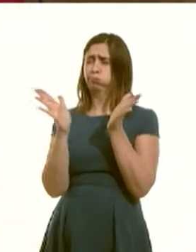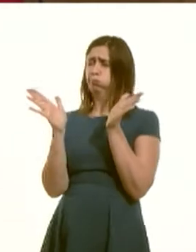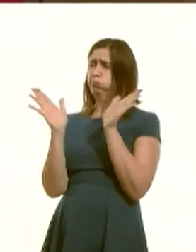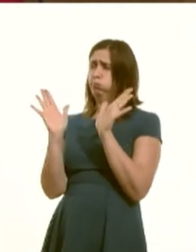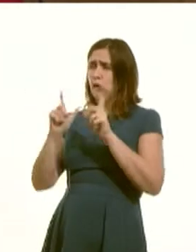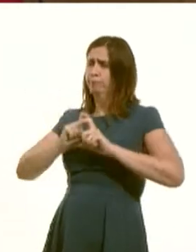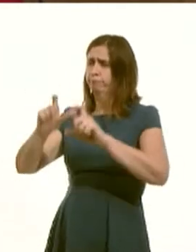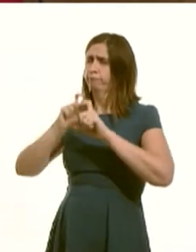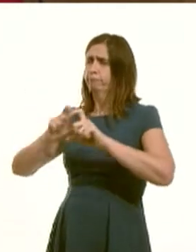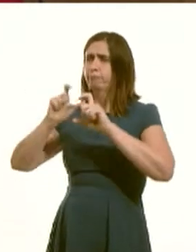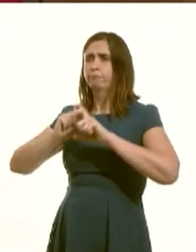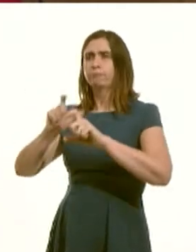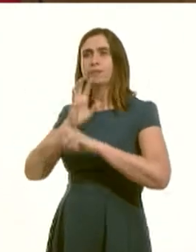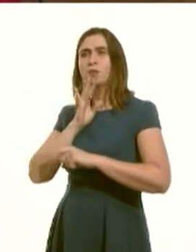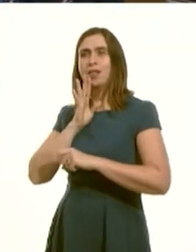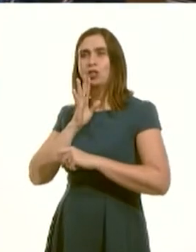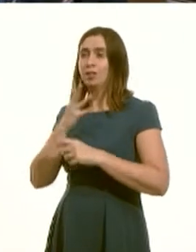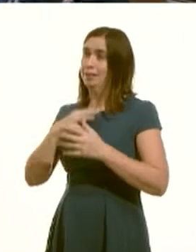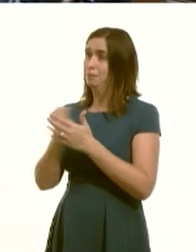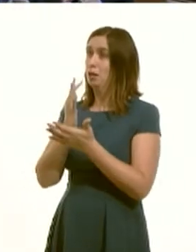sylweddol dwyieithog yn eu cymunedau newydd.